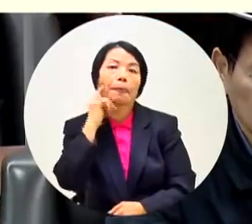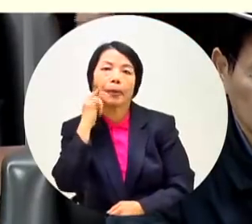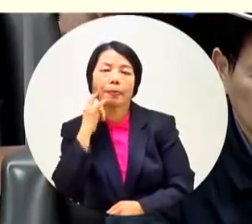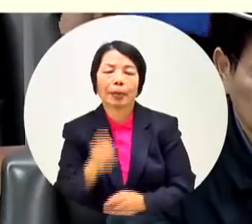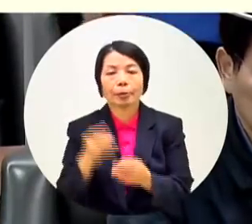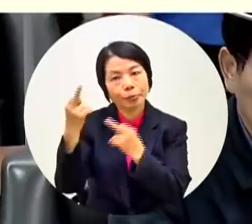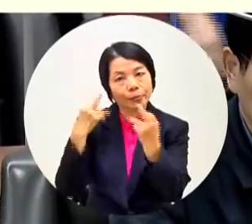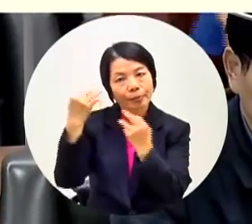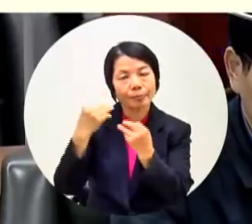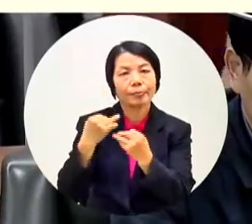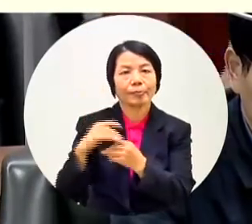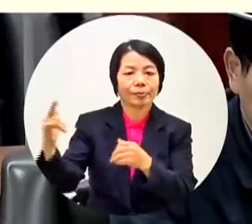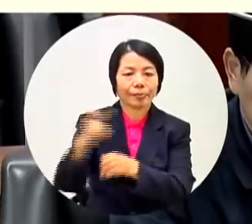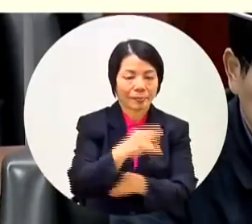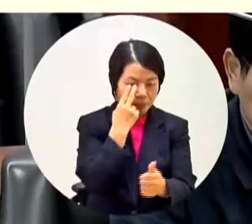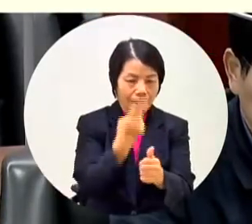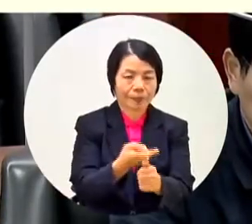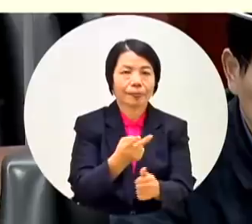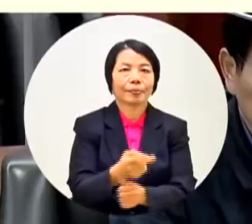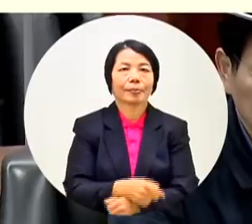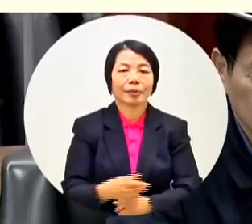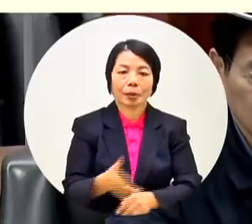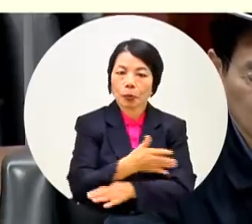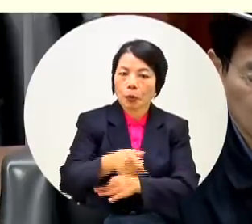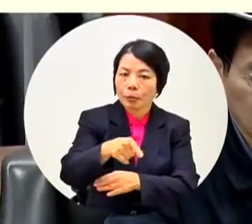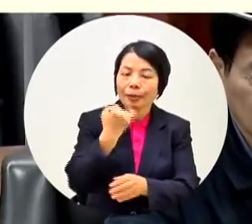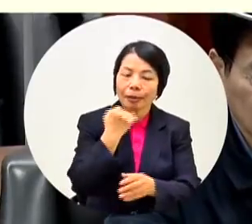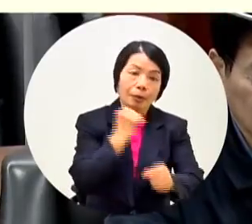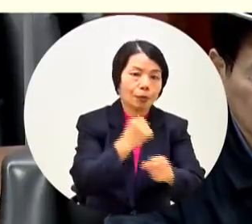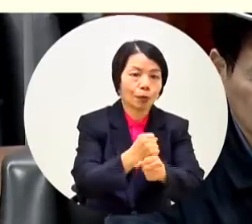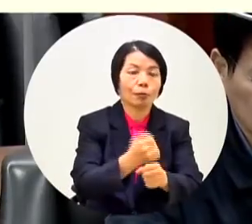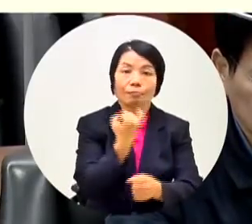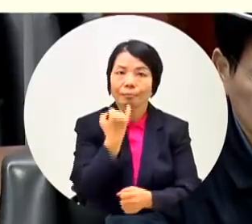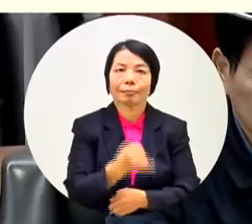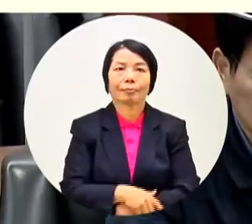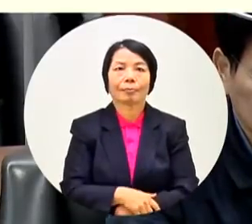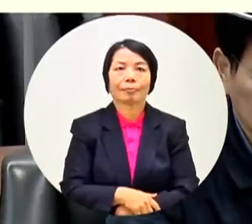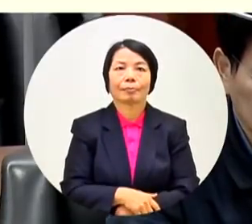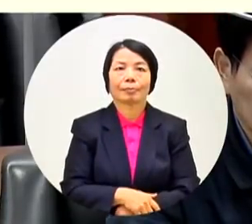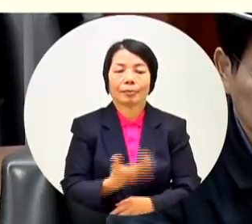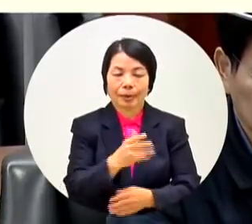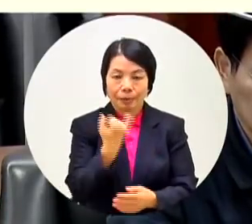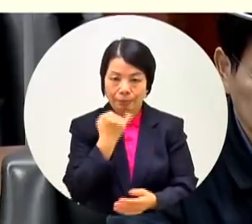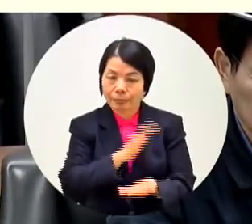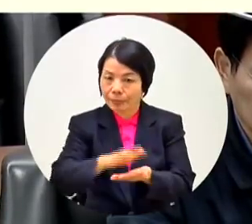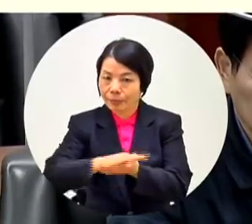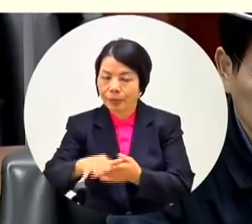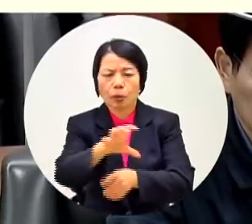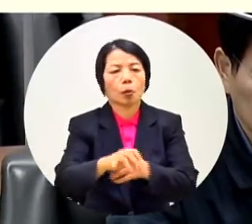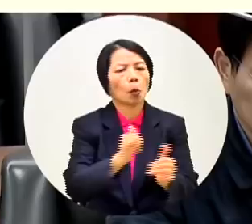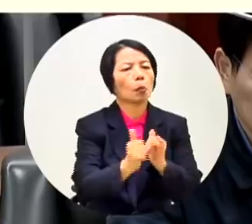的庄脚，阁我都伊甲做工哦，来解除咱农民的吃无工的这个问